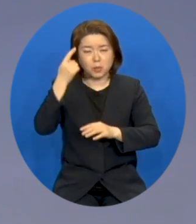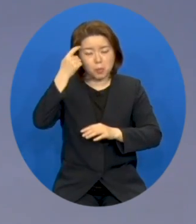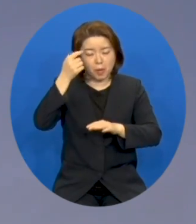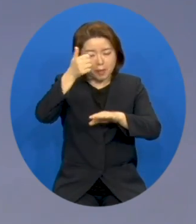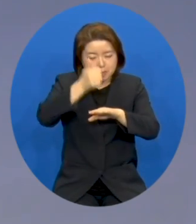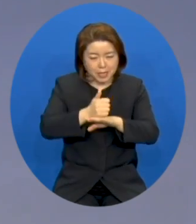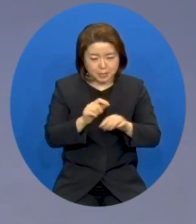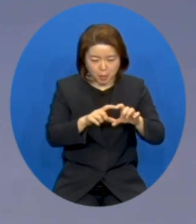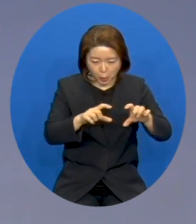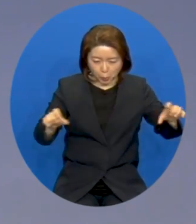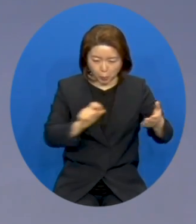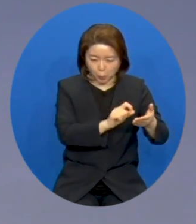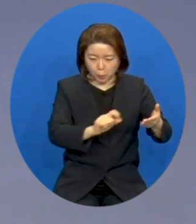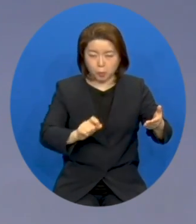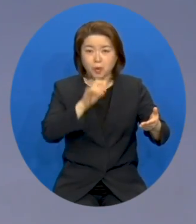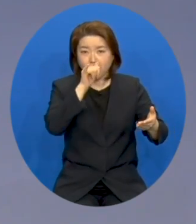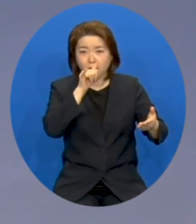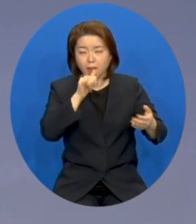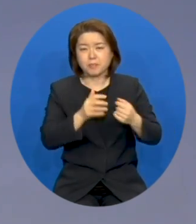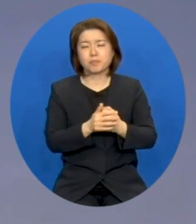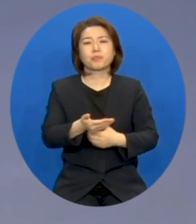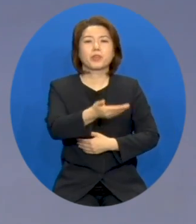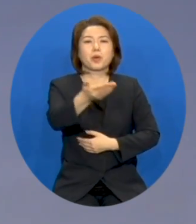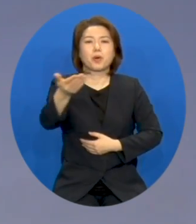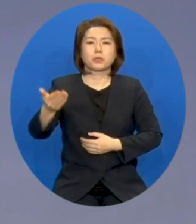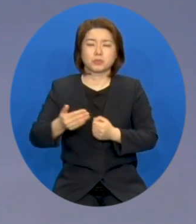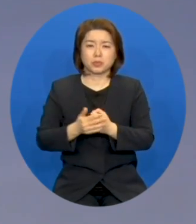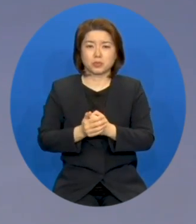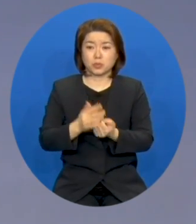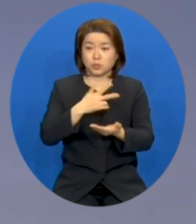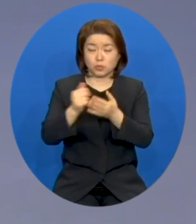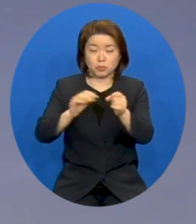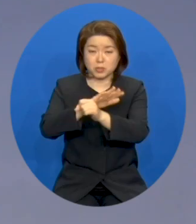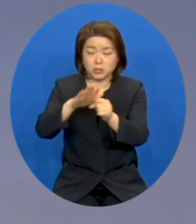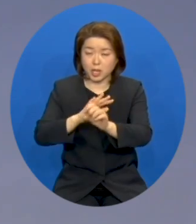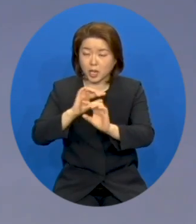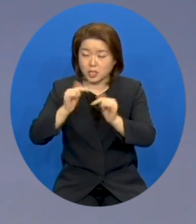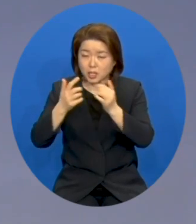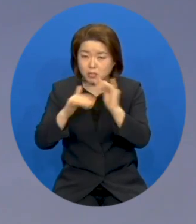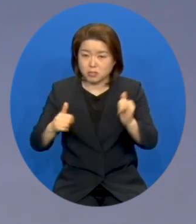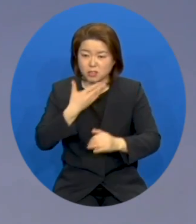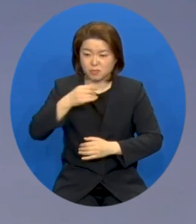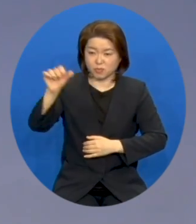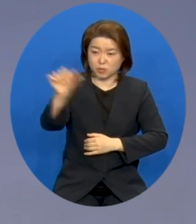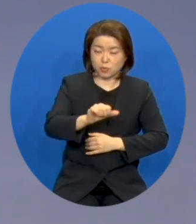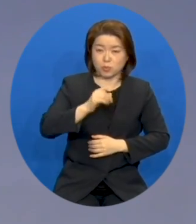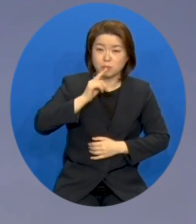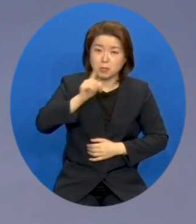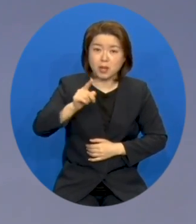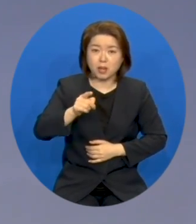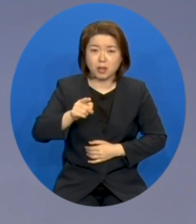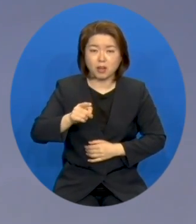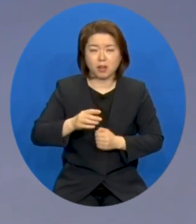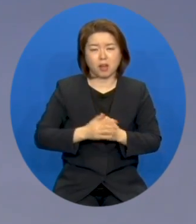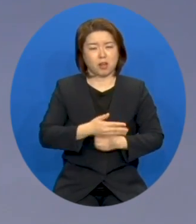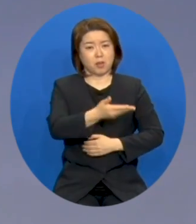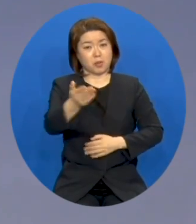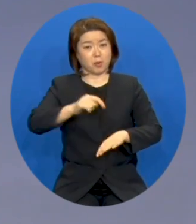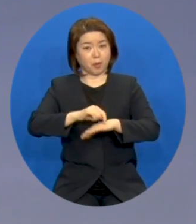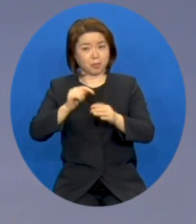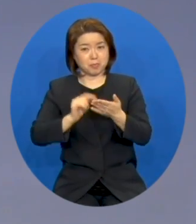마지막에 하시는 겁니까? 여러분 중에도 주님을 사랑하지 않는 사람은 저주를 받으라. 여러분